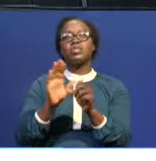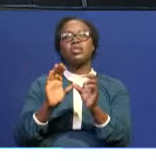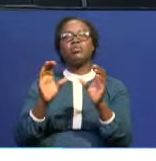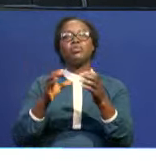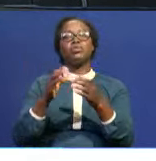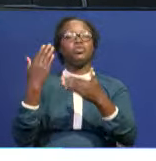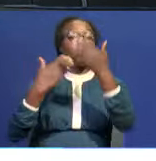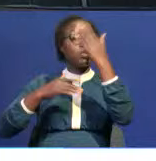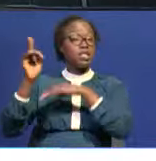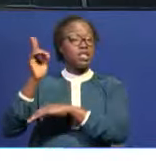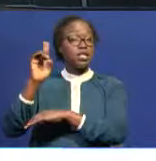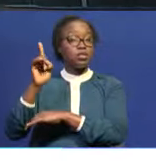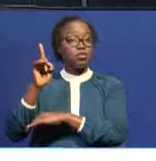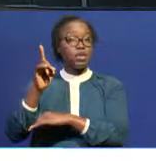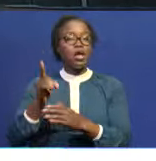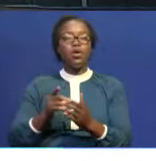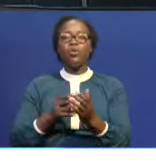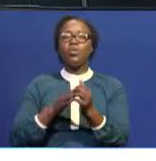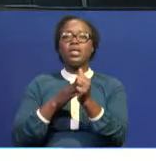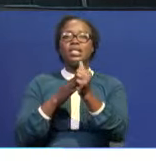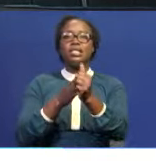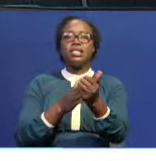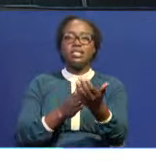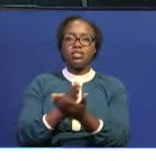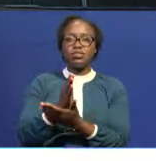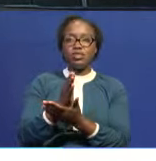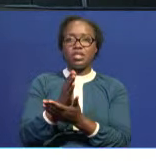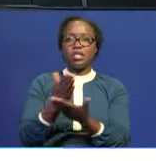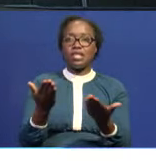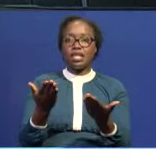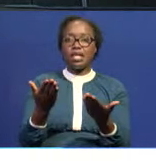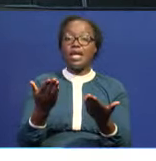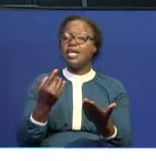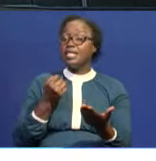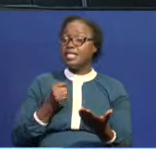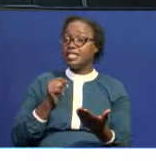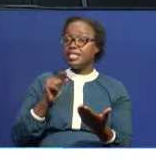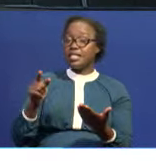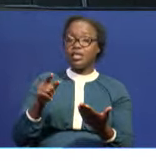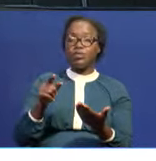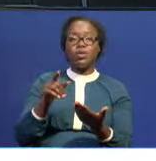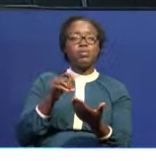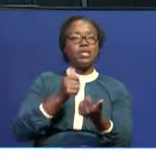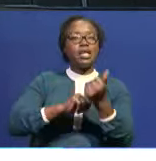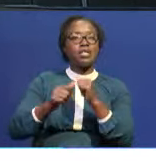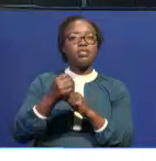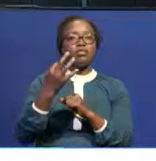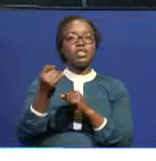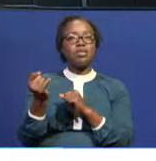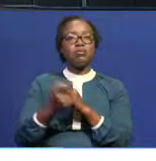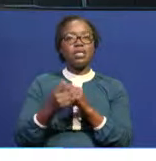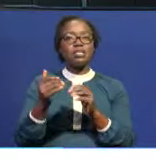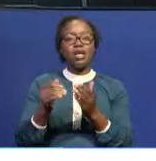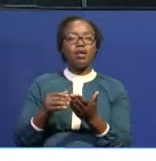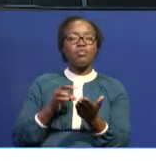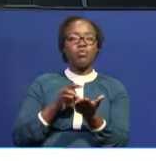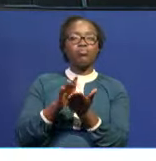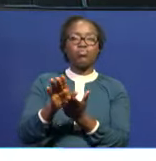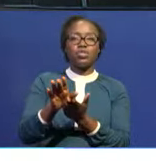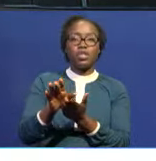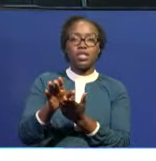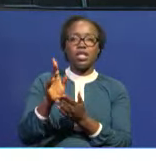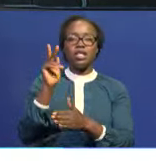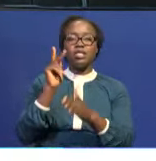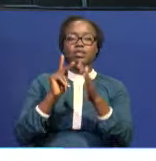kwamba ataongoza kwa uwazi na haki. Profesa Hutchinson atakayeshikilia wadhifa huo kwa miezi mitatu kufuatia kuondolewa kwa